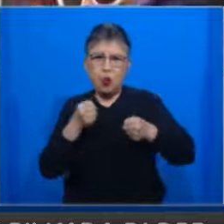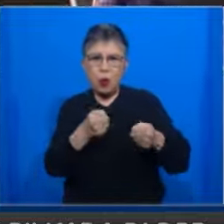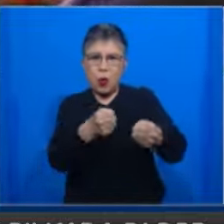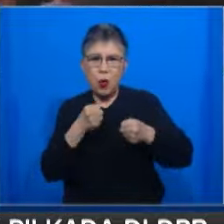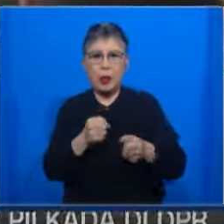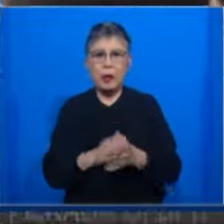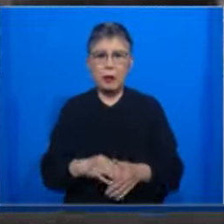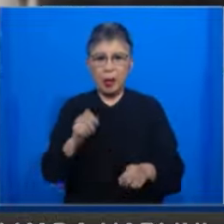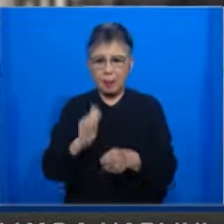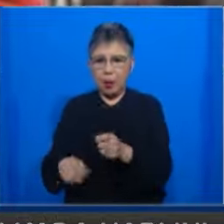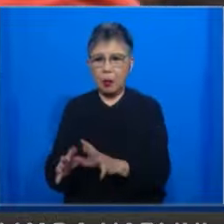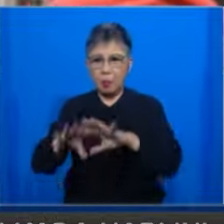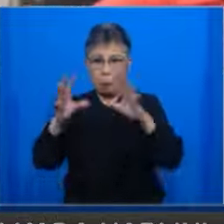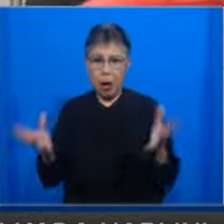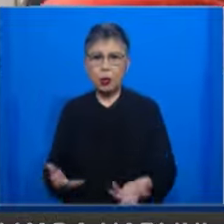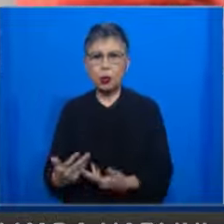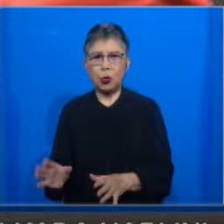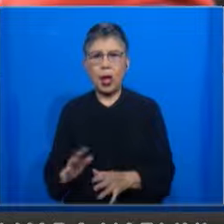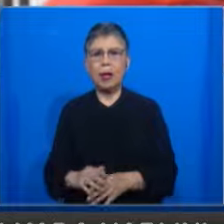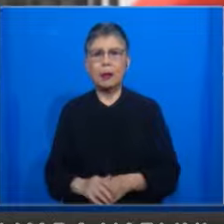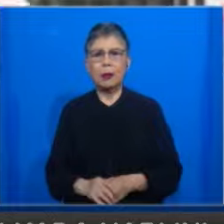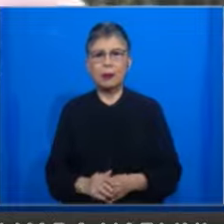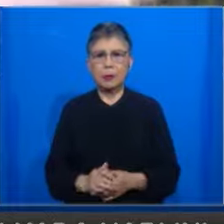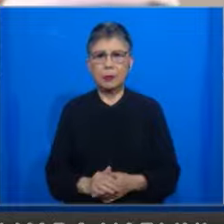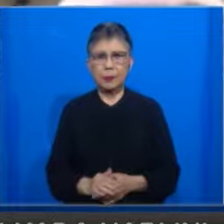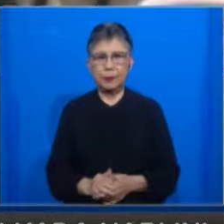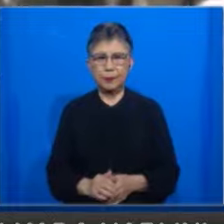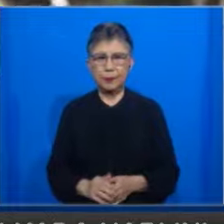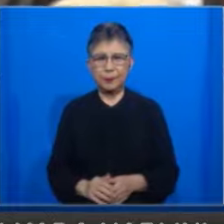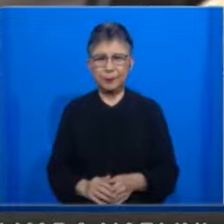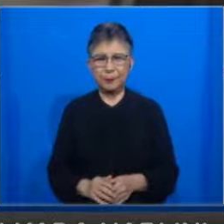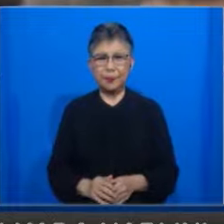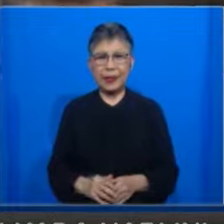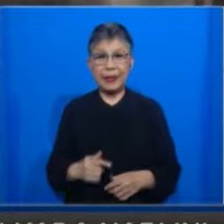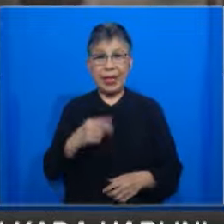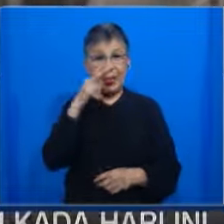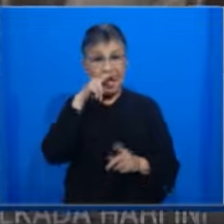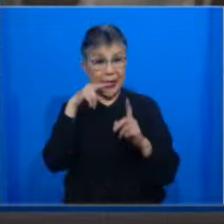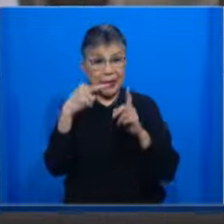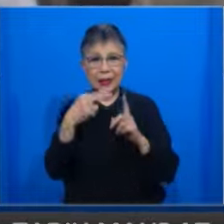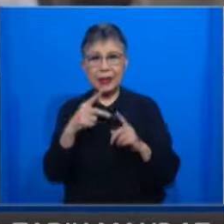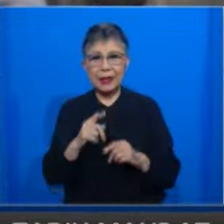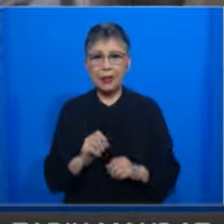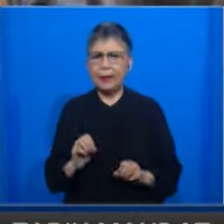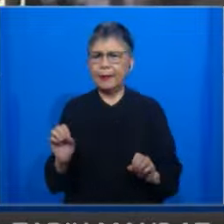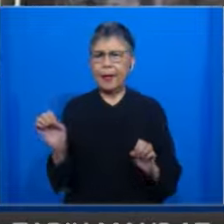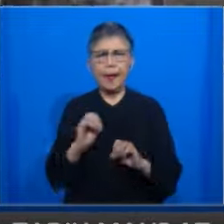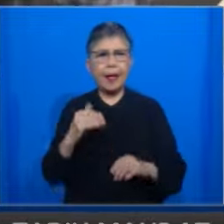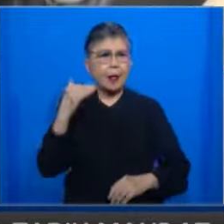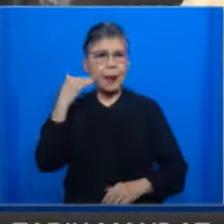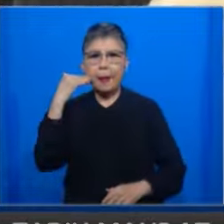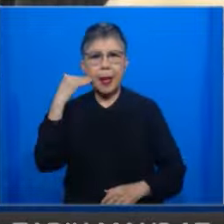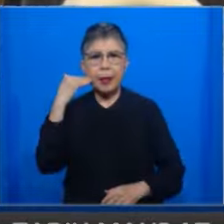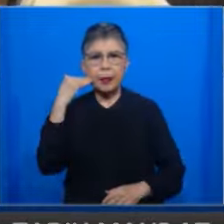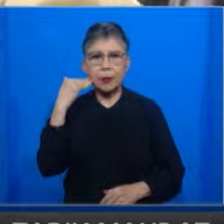Aksi pembakaran ban juga sudah dilakukan sejak beberapa waktu lalu, dan sampai saat ini saya melihat tidak ada pengamanan yang dilakukan